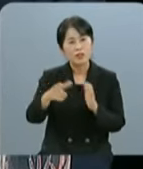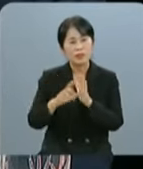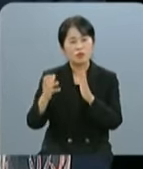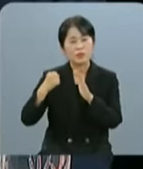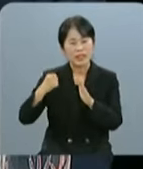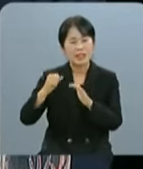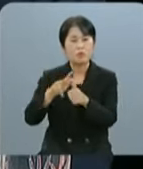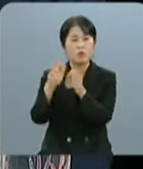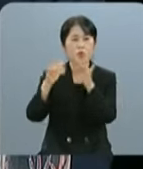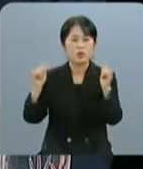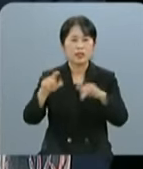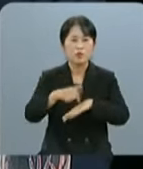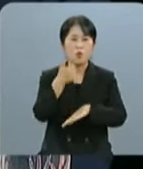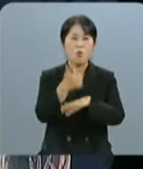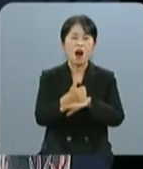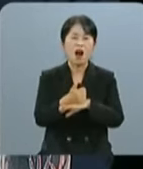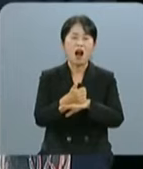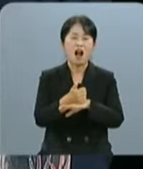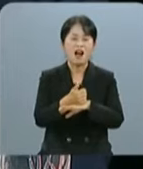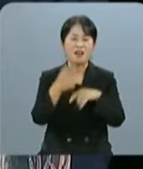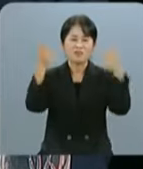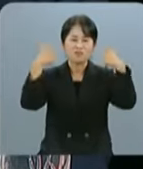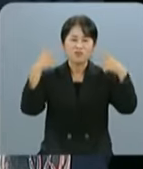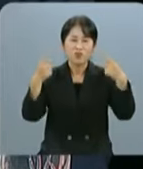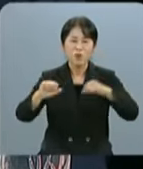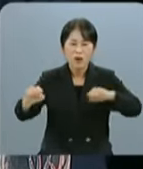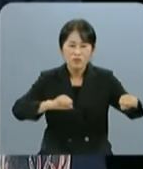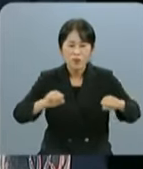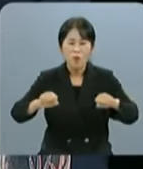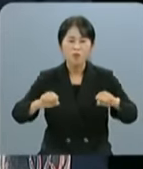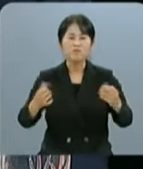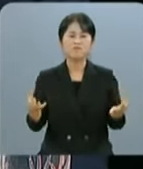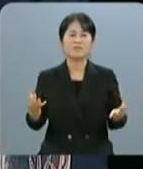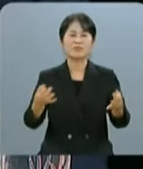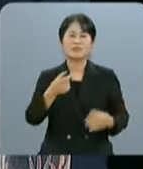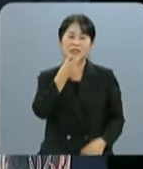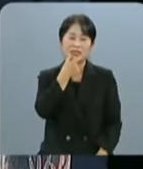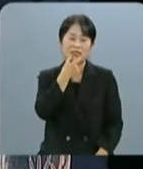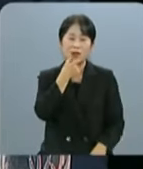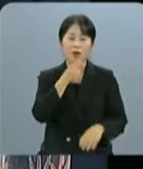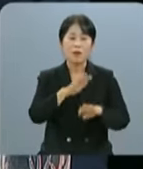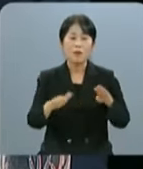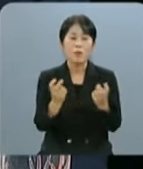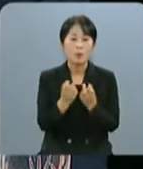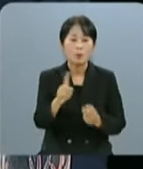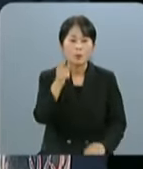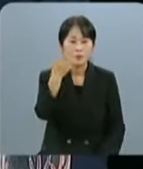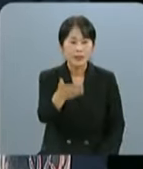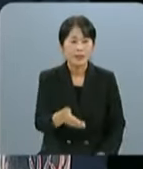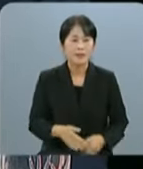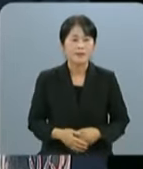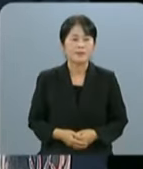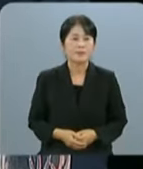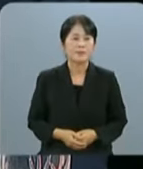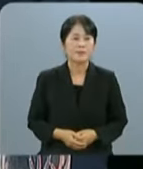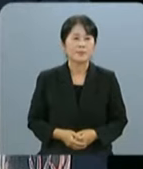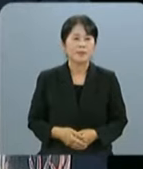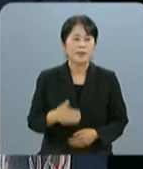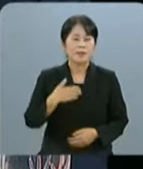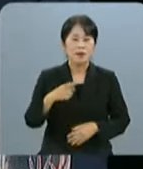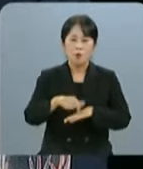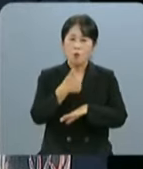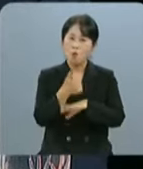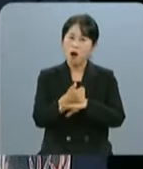국민의힘 후보들은 왕처럼 굴어서 싫다. 어떻게 극복하시겠습니까? 뭐 제가